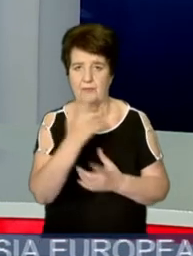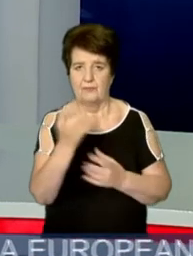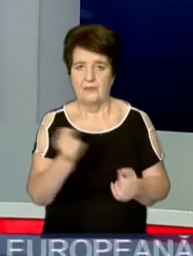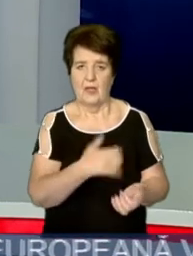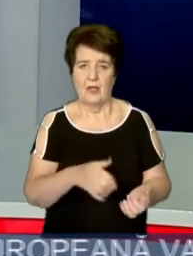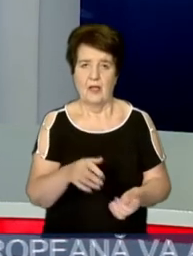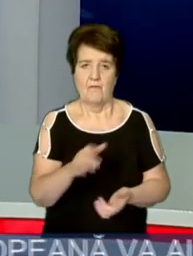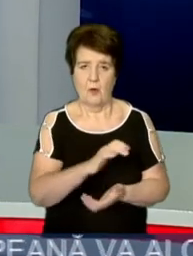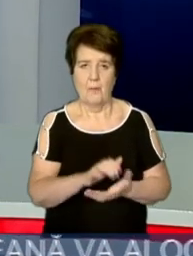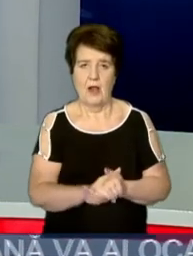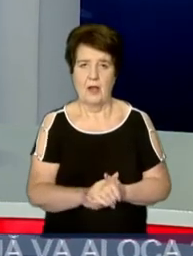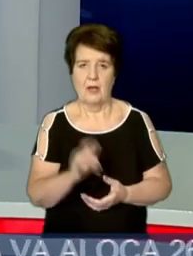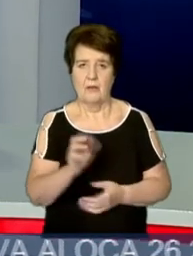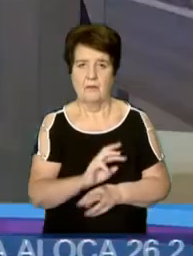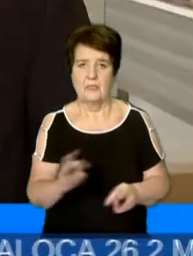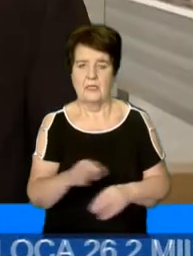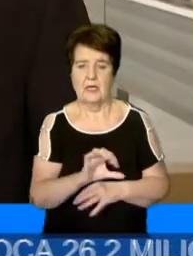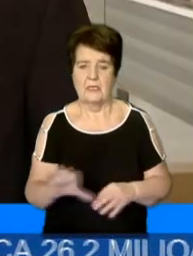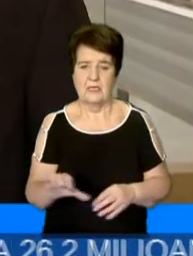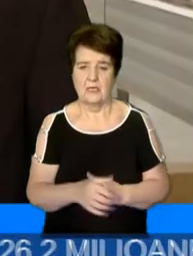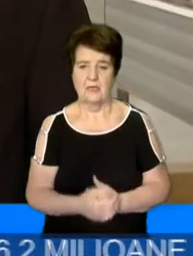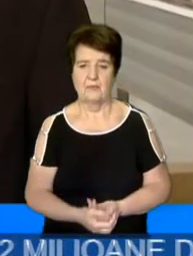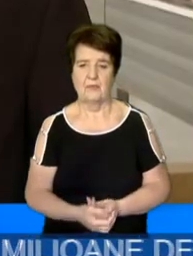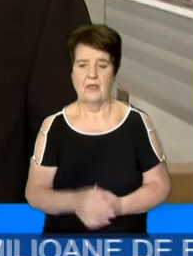Gimniha Ministrilor de Externe. Radu, te ascultăm.